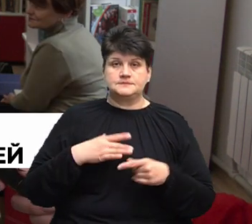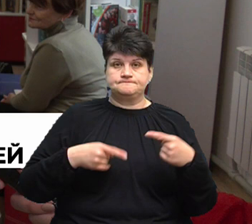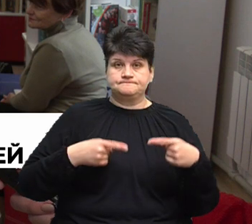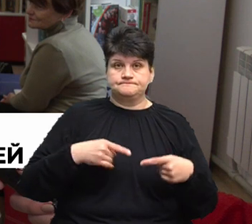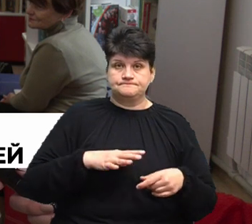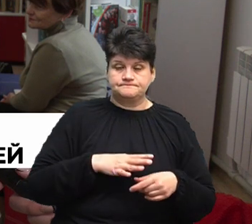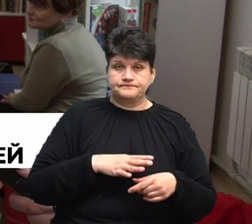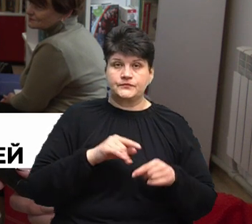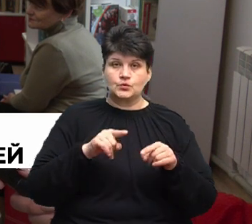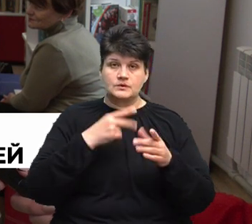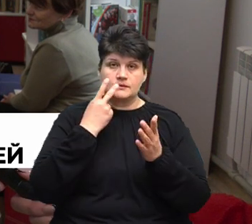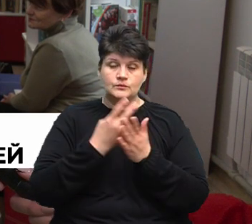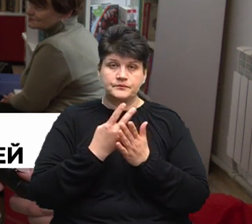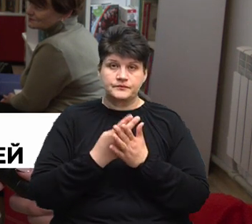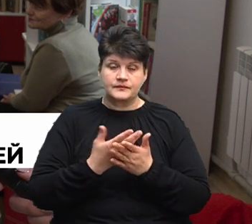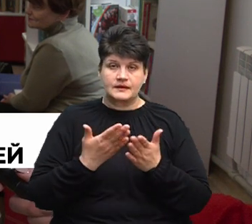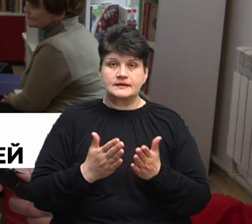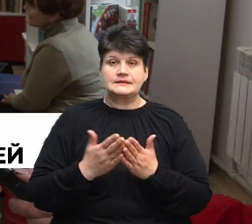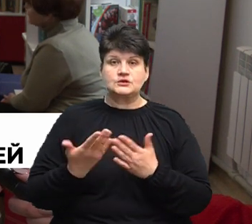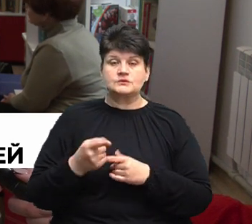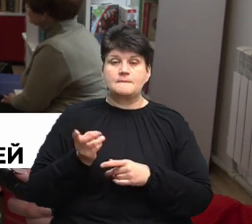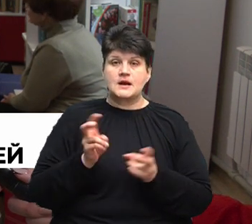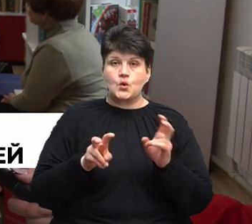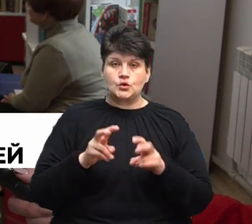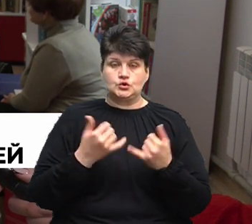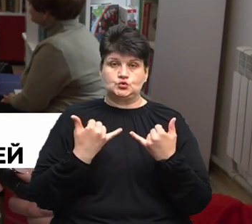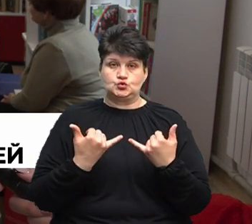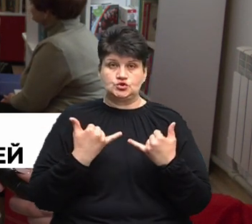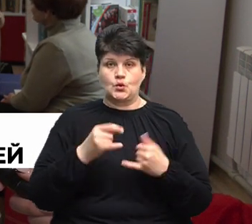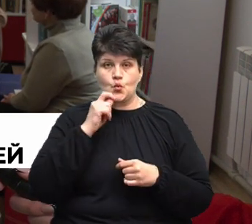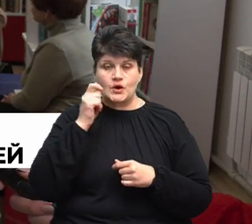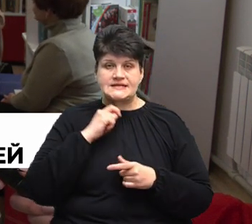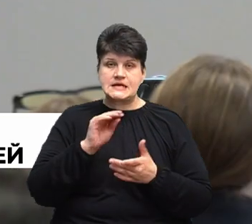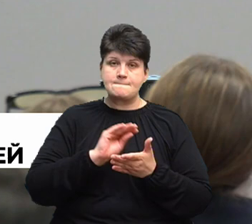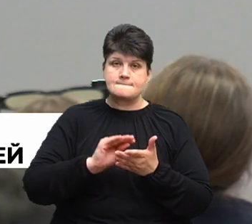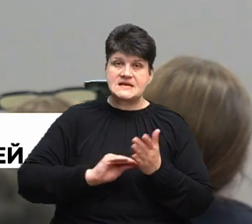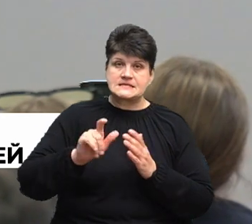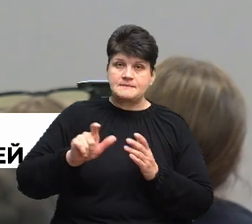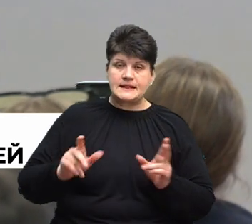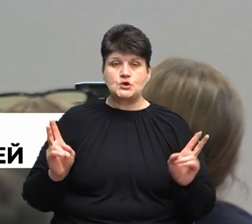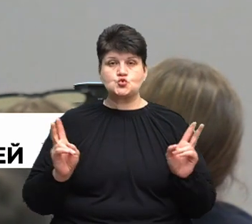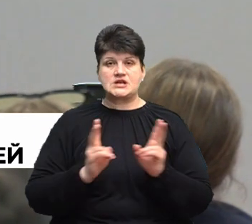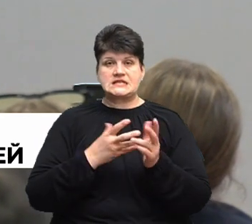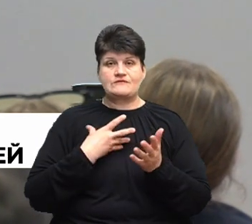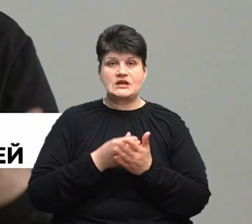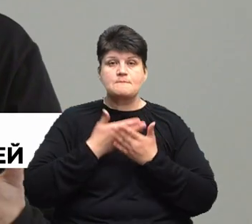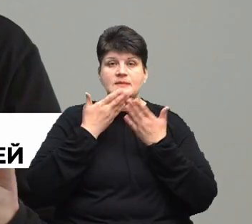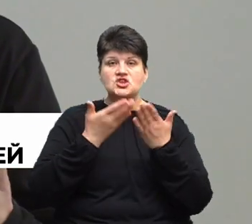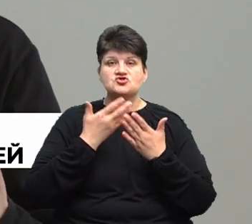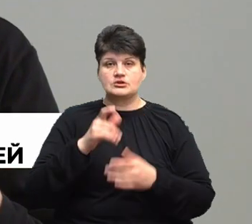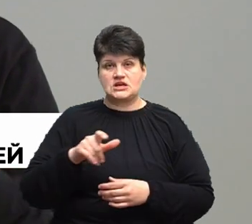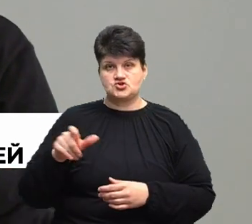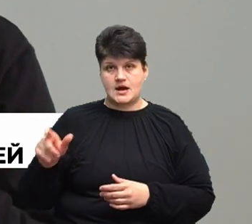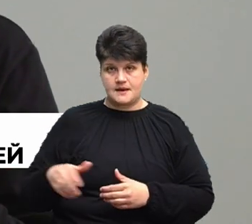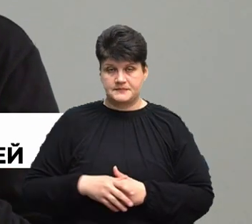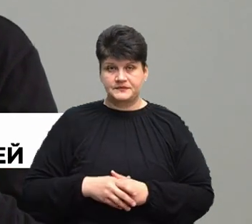були презентації книг, щоб сюди приходили сучасні українські письменники, зустрічалися зі своїми читачами. Першими запрошеними авторами на розмови про